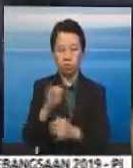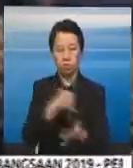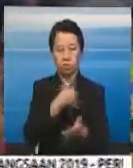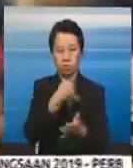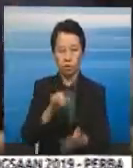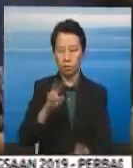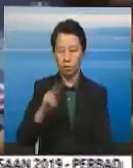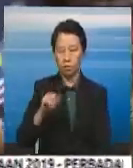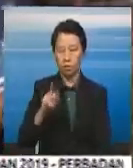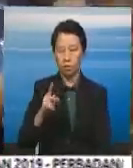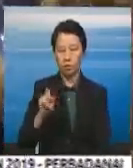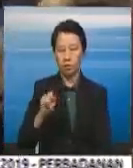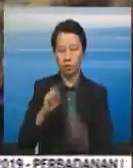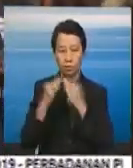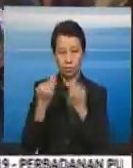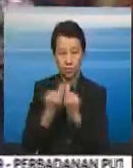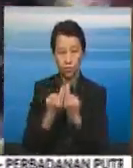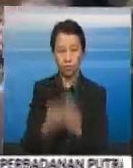Naf Karaoke Keluarga.